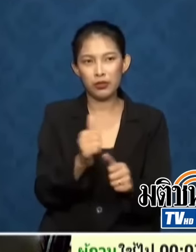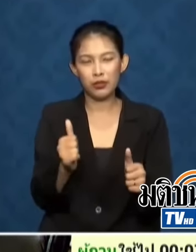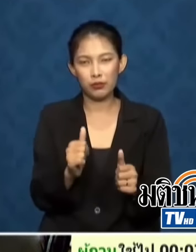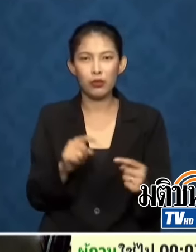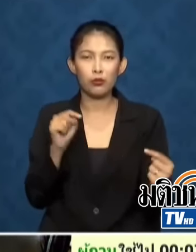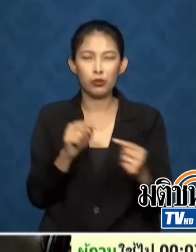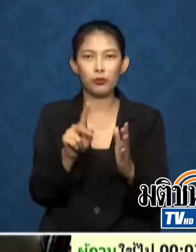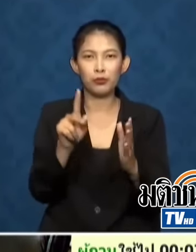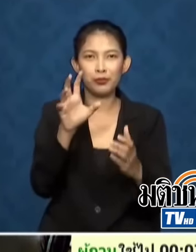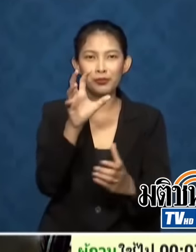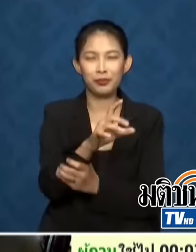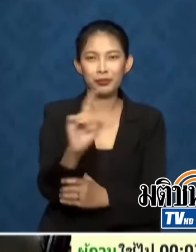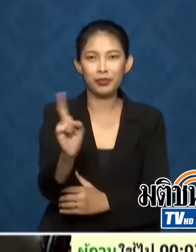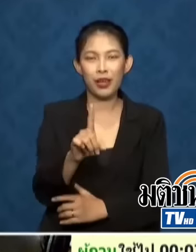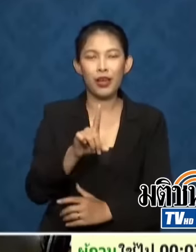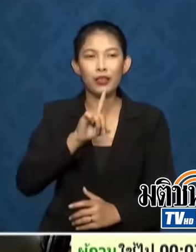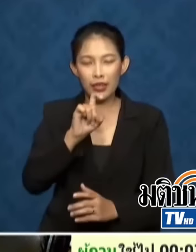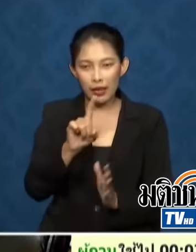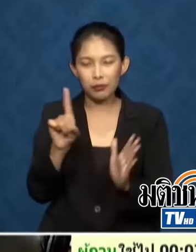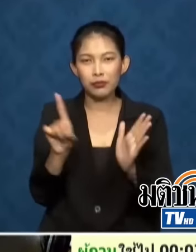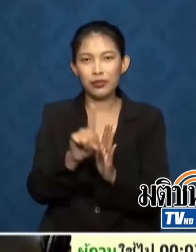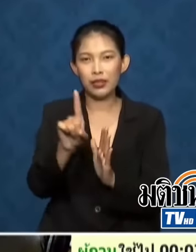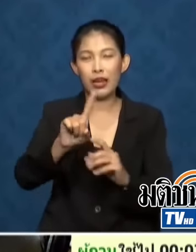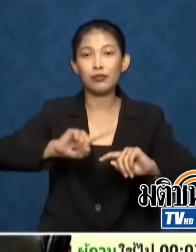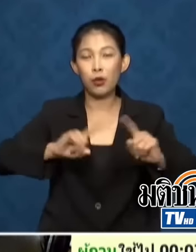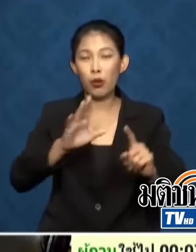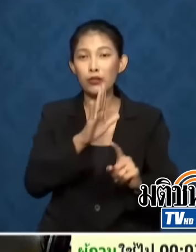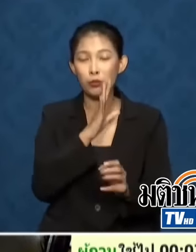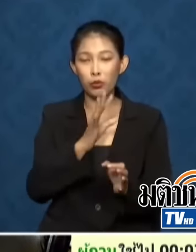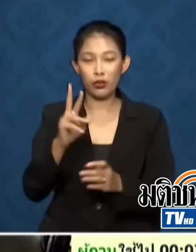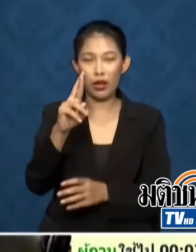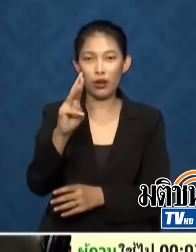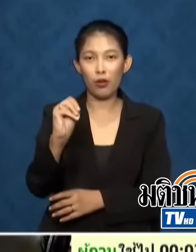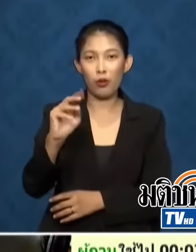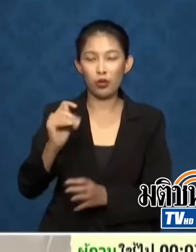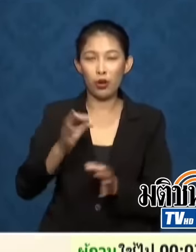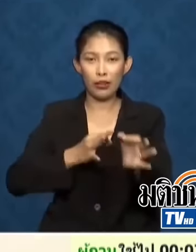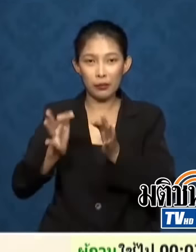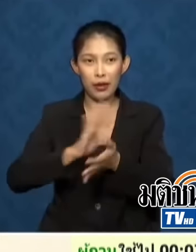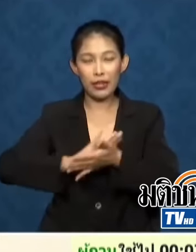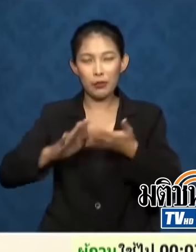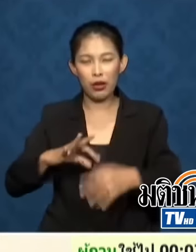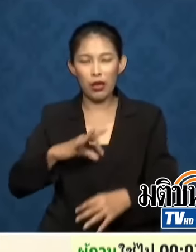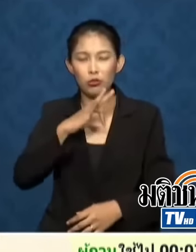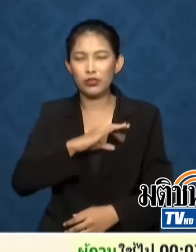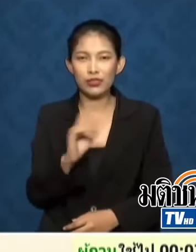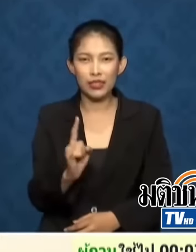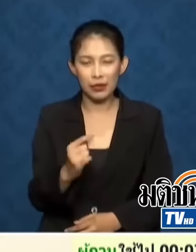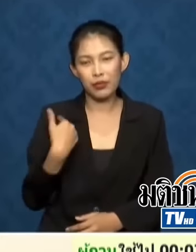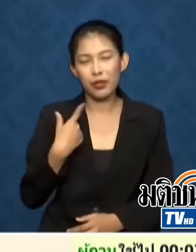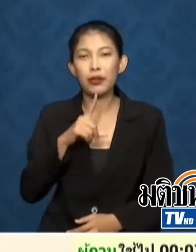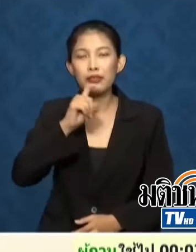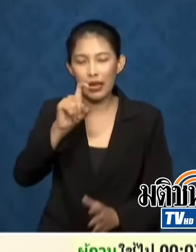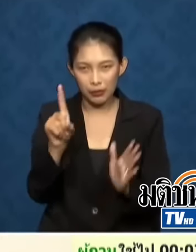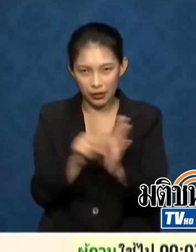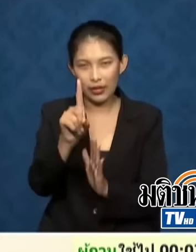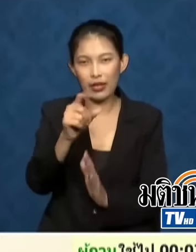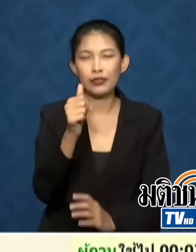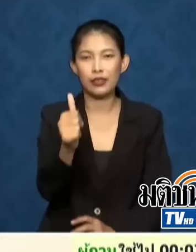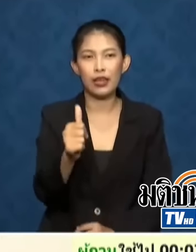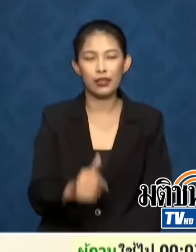ข้อบังคับบอกว่าถามได้หนึ่งครั้งแต่เมื่อรัฐมนตรีได้ชี้แจงแล้วแล้วก็ยังติดใจก็ถามได้อีกหนึ่งครั้งนะ